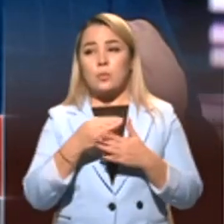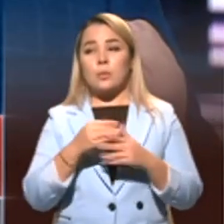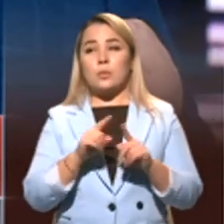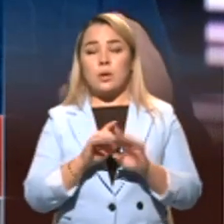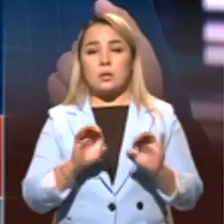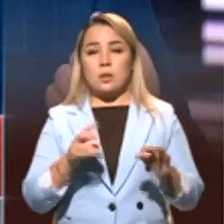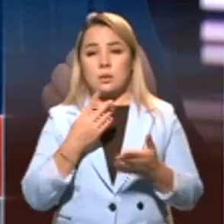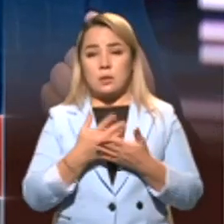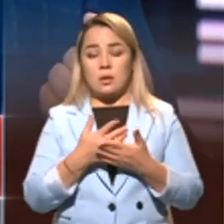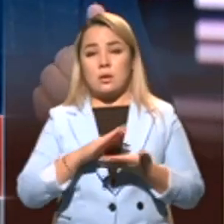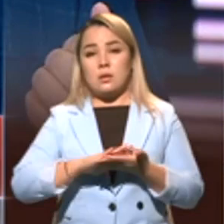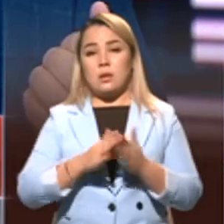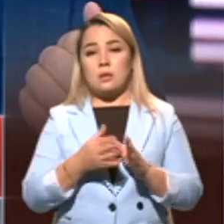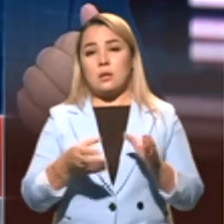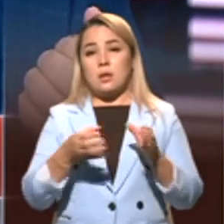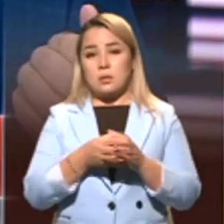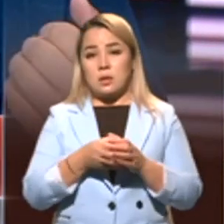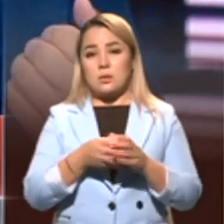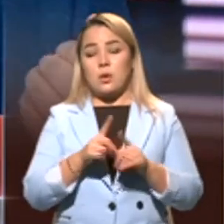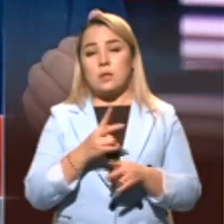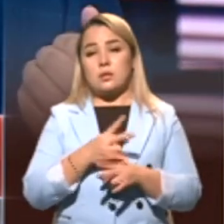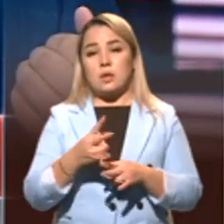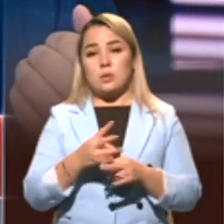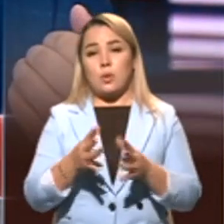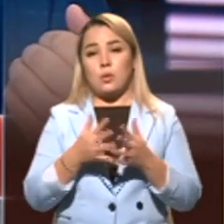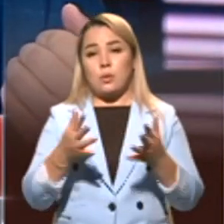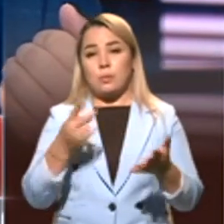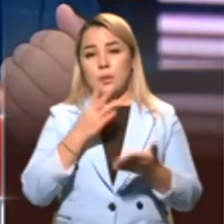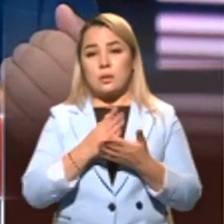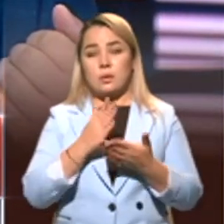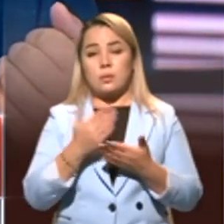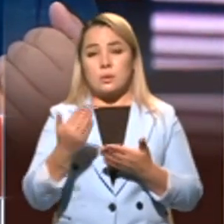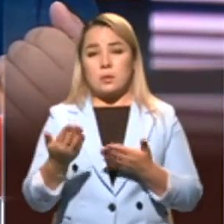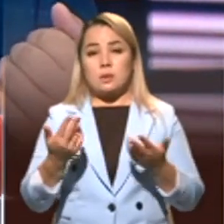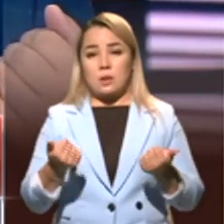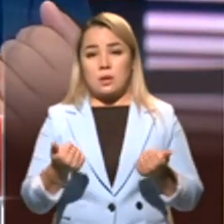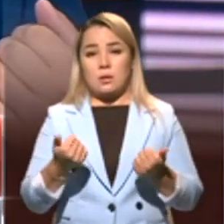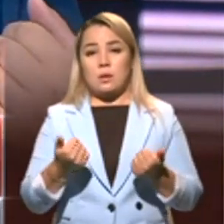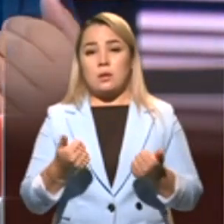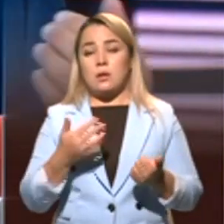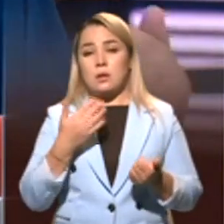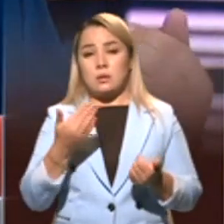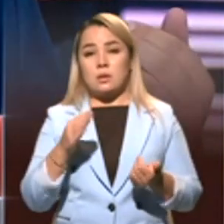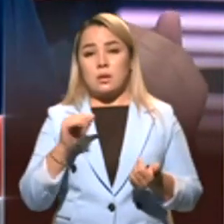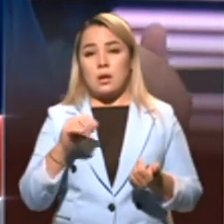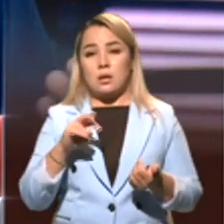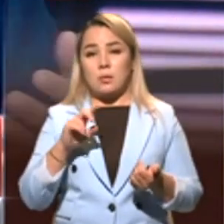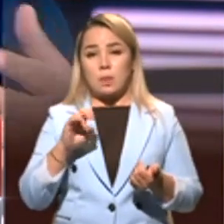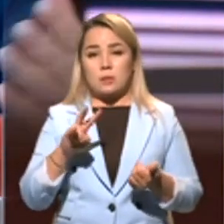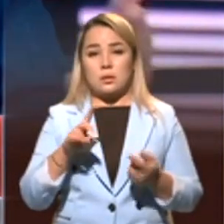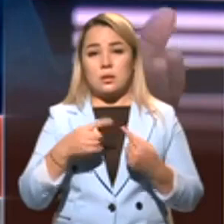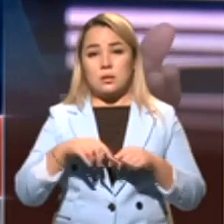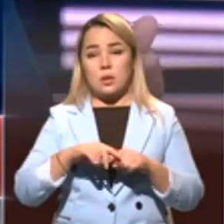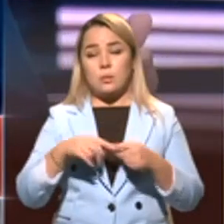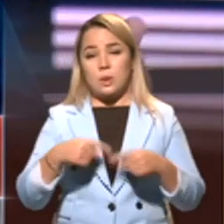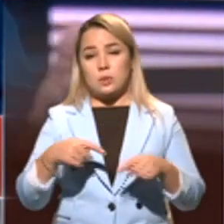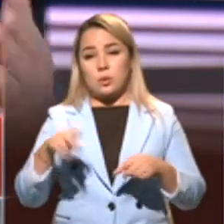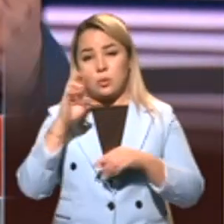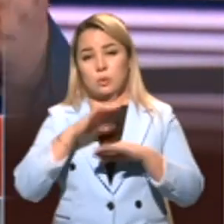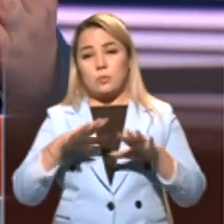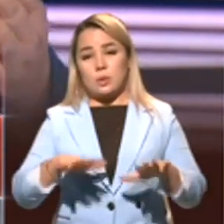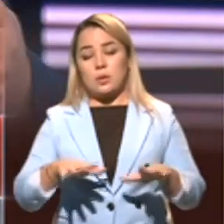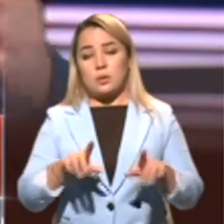үшін айтамыз ғой, деструктивті деп. Оның зияны көбірек болып тұр ғой. Иә, мысалға жаңағы Талибан басқа ұйымдар, иә,